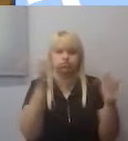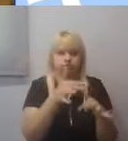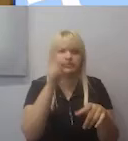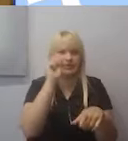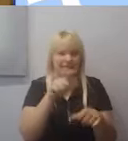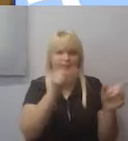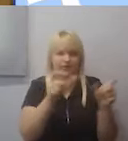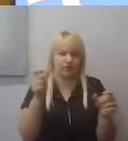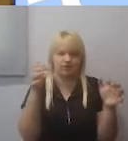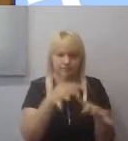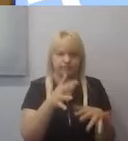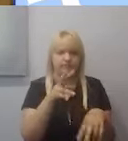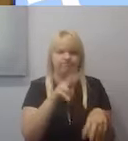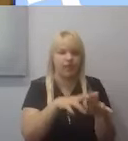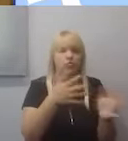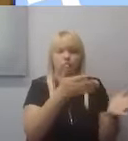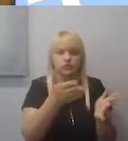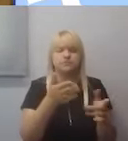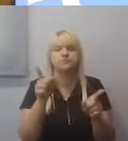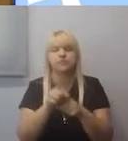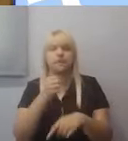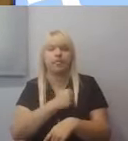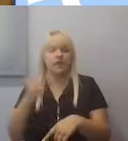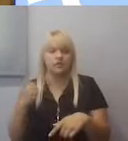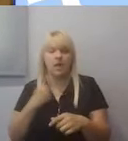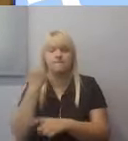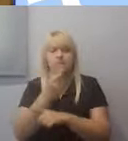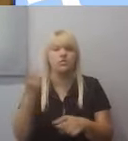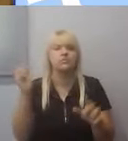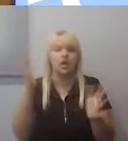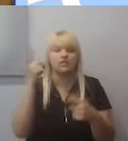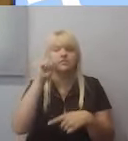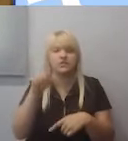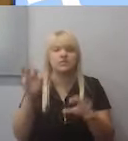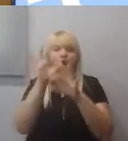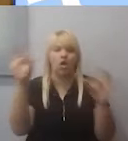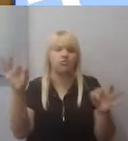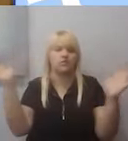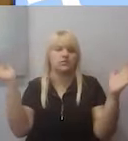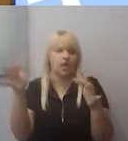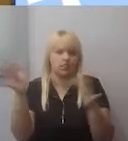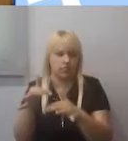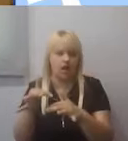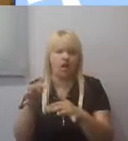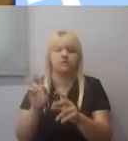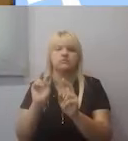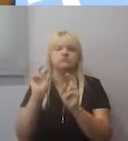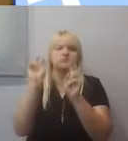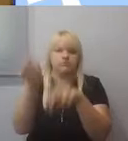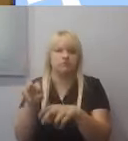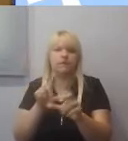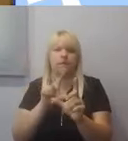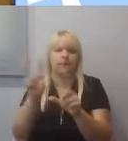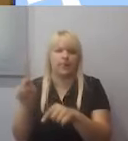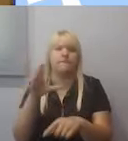ārā militār apdraudējuma gadījumā viņi zina kur sākumā jāsanāk un pēc tam iespējams var tieši tanī objektā ieiet